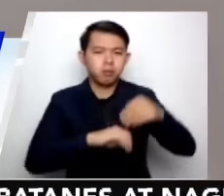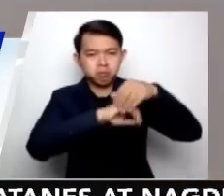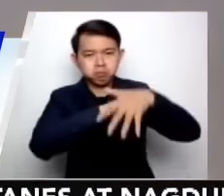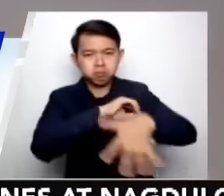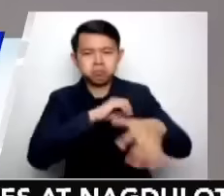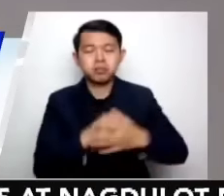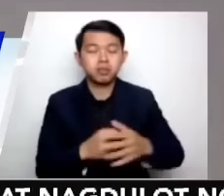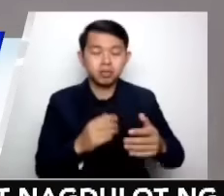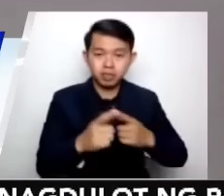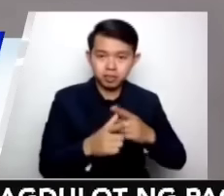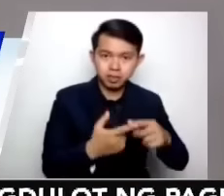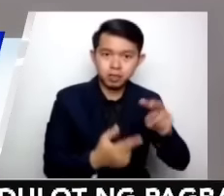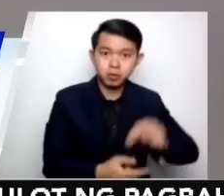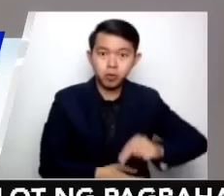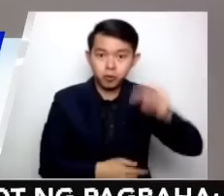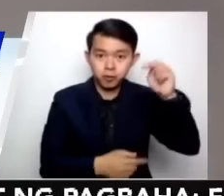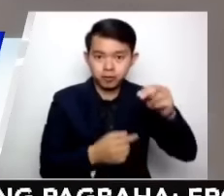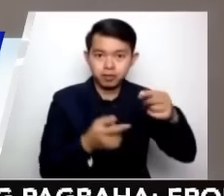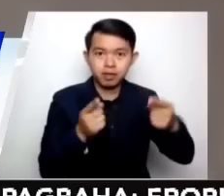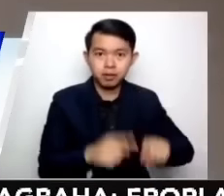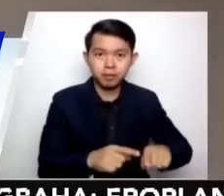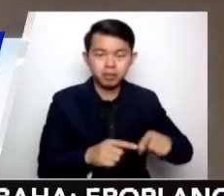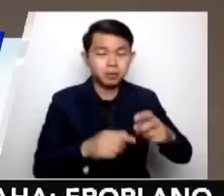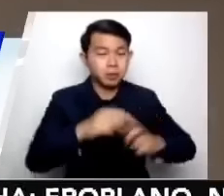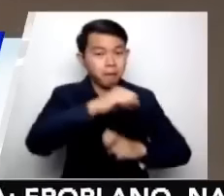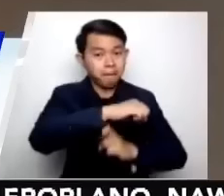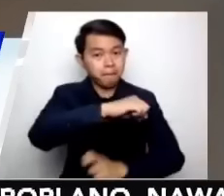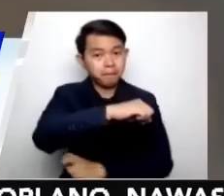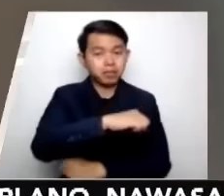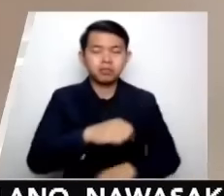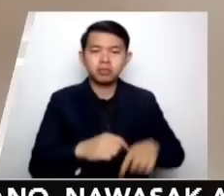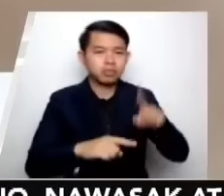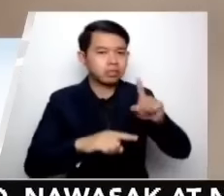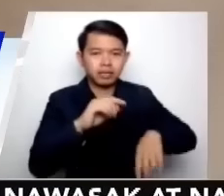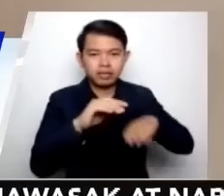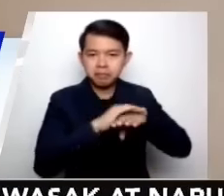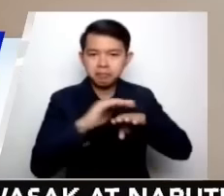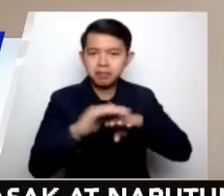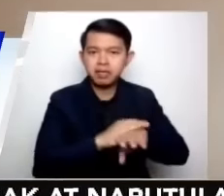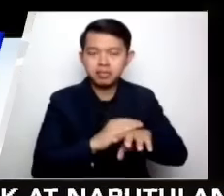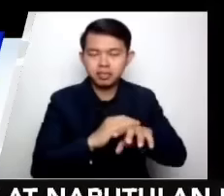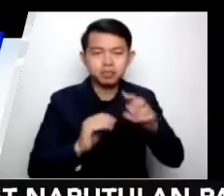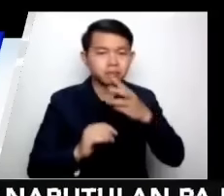Bridge na nasa boundary ng Barangay Lanao at Barangay Malasin.